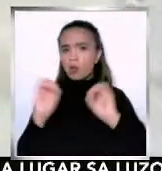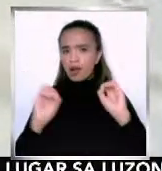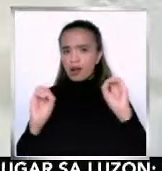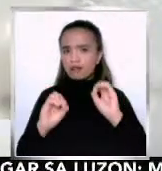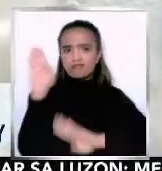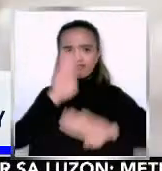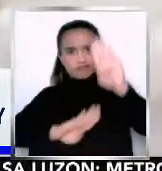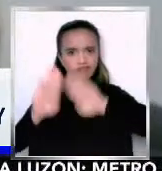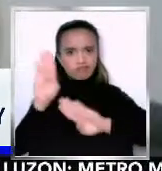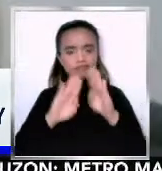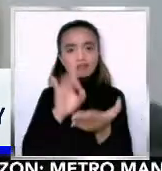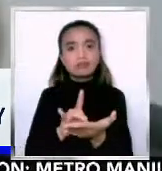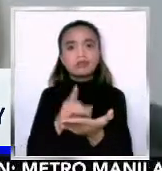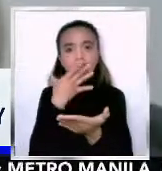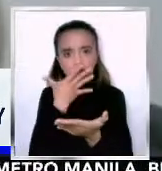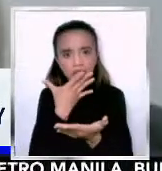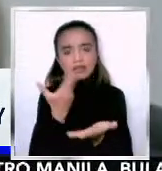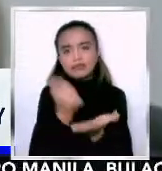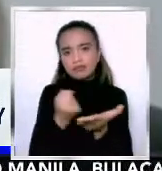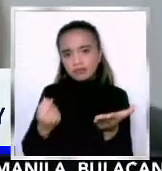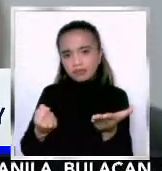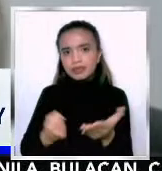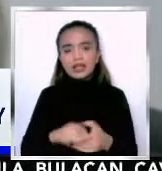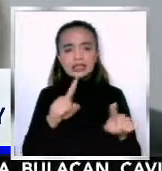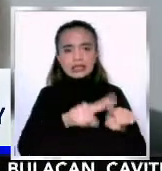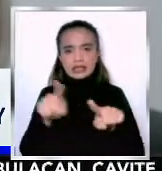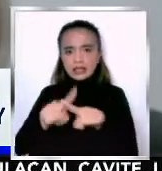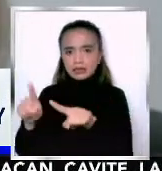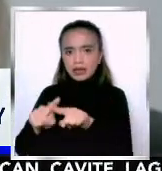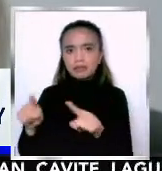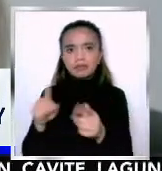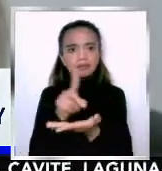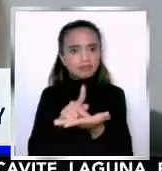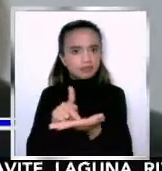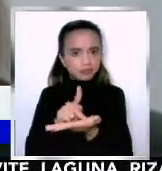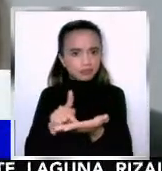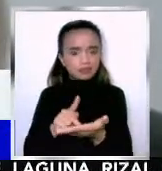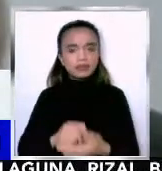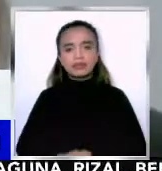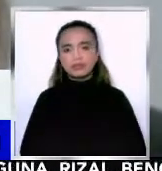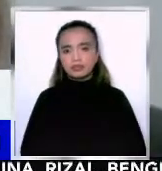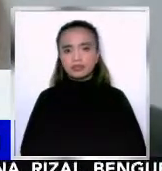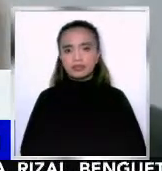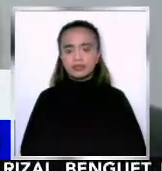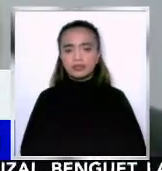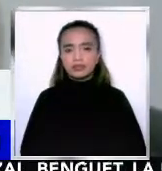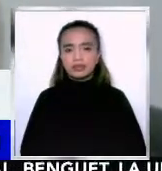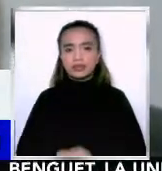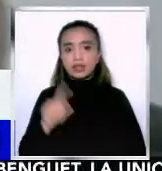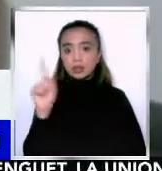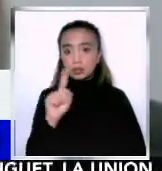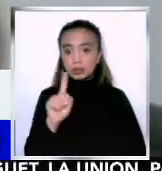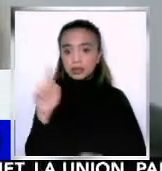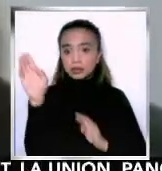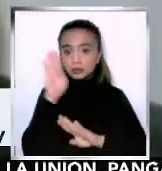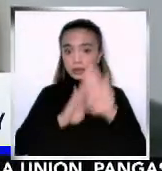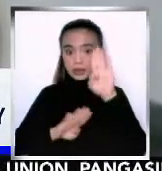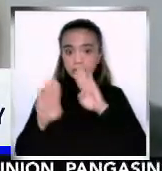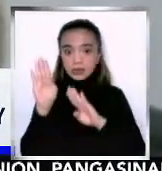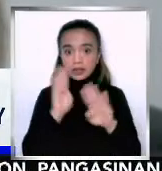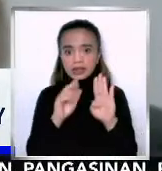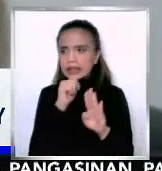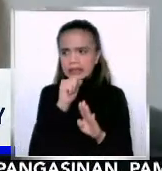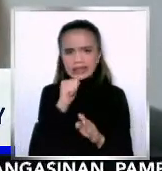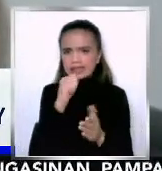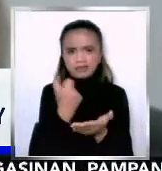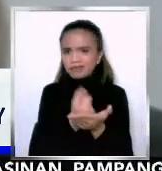gamot sa mga butika. It is actually a problem of stock out, hindi po siya supply problem. Nagkaroon